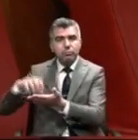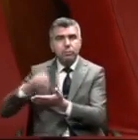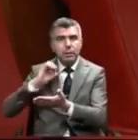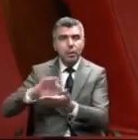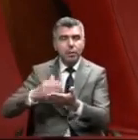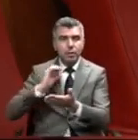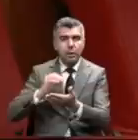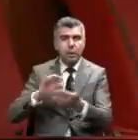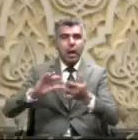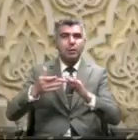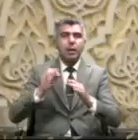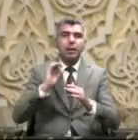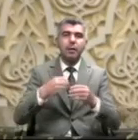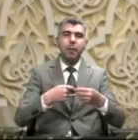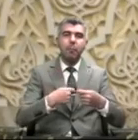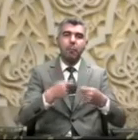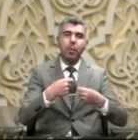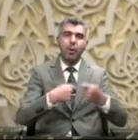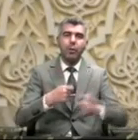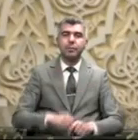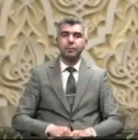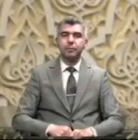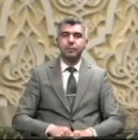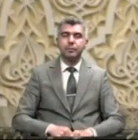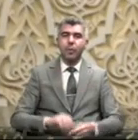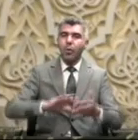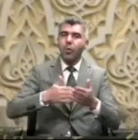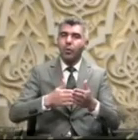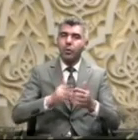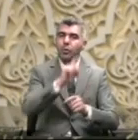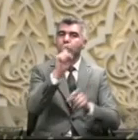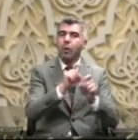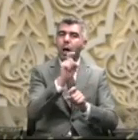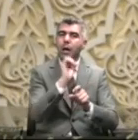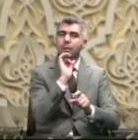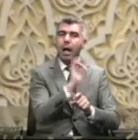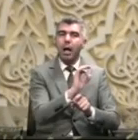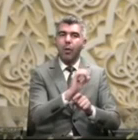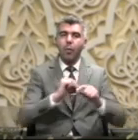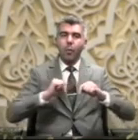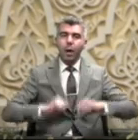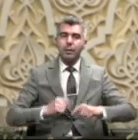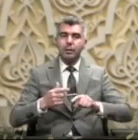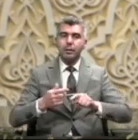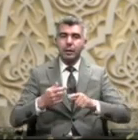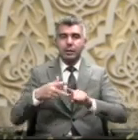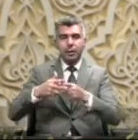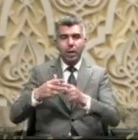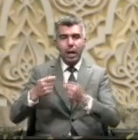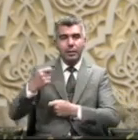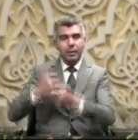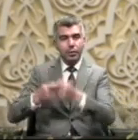الفضاء الالكتروني وشكرا اذا هكذا نكون قد انهينا سلسله الاسئله الموجهه لقطاع